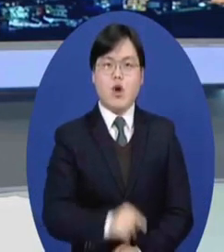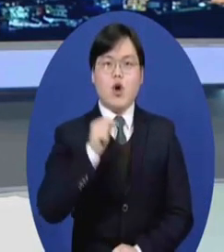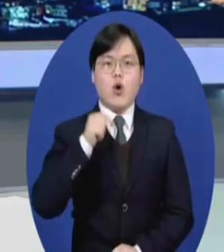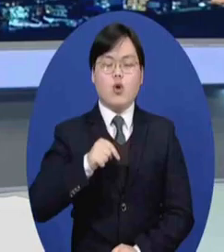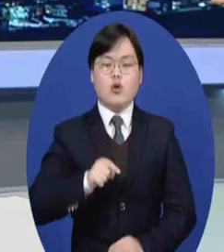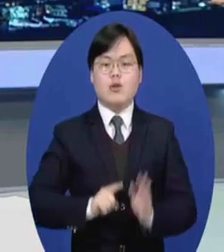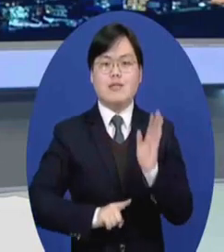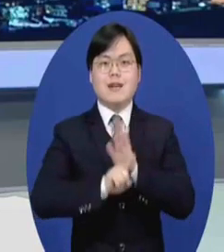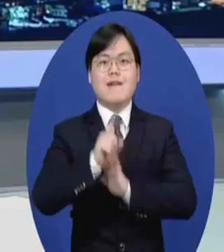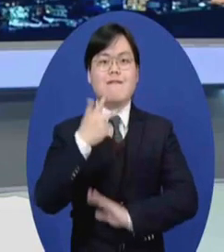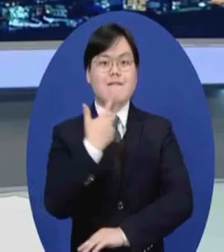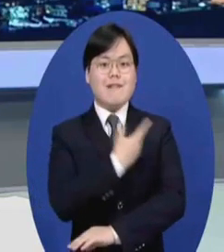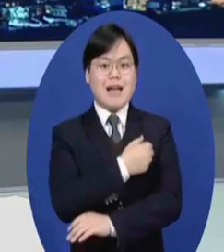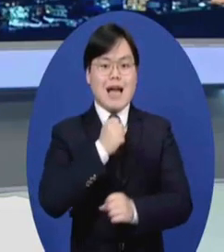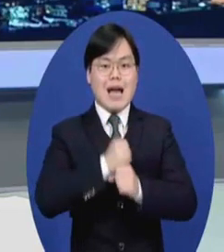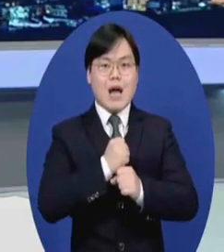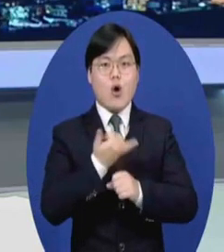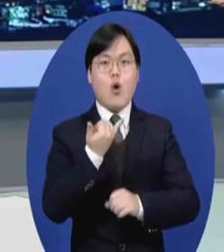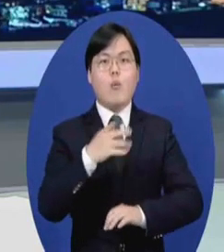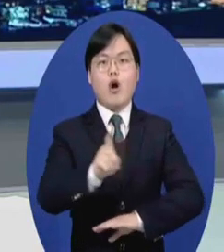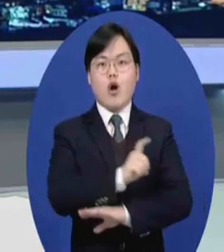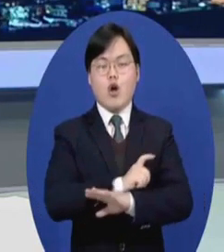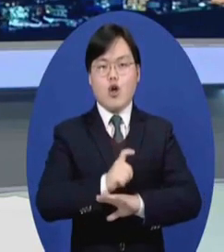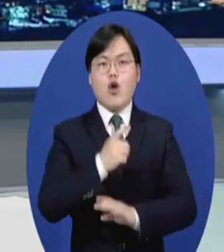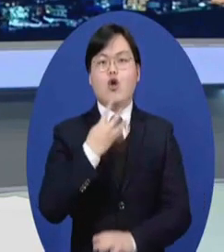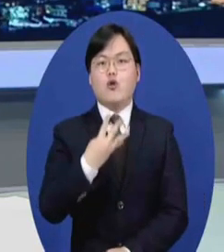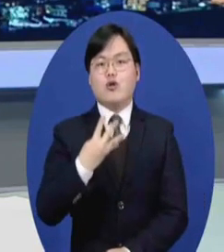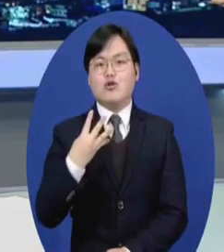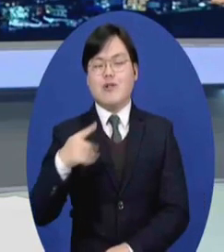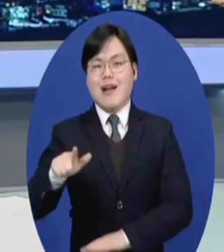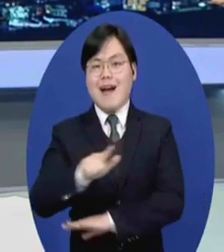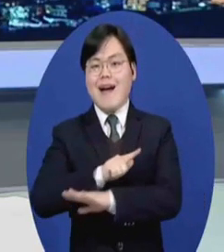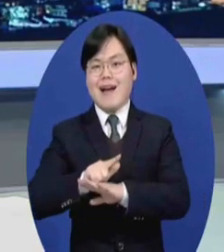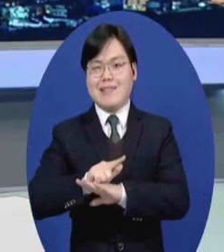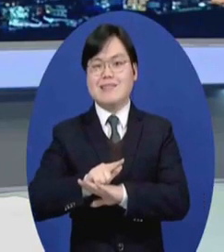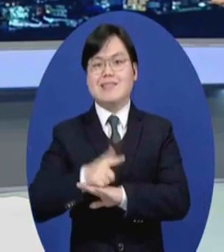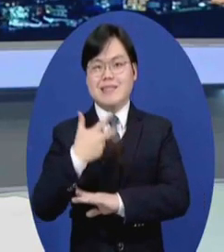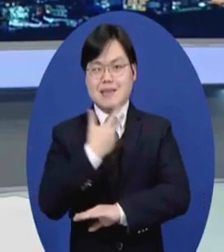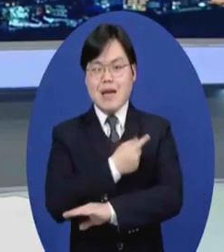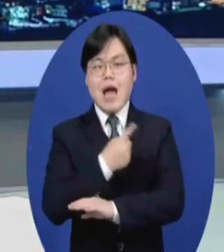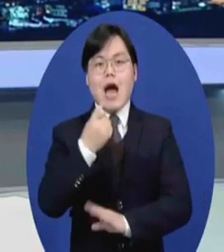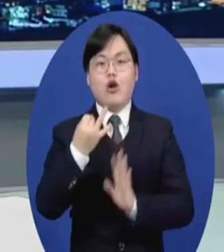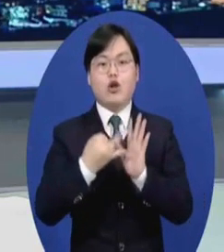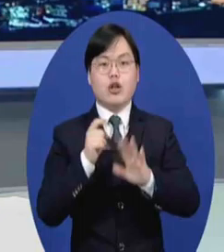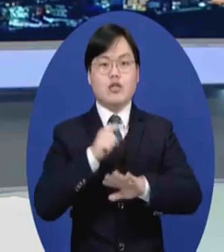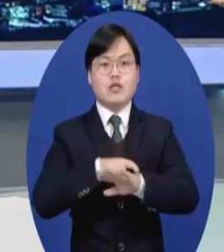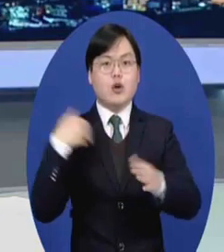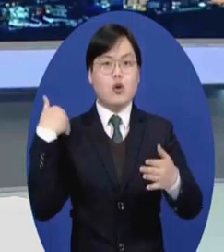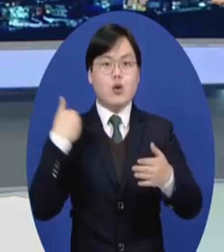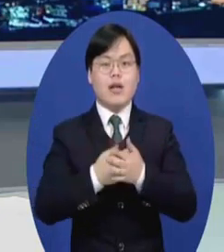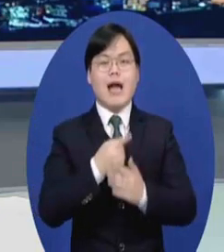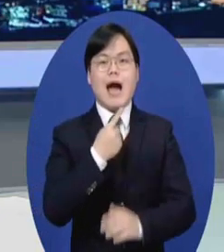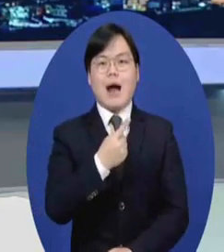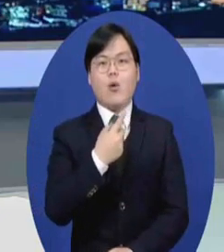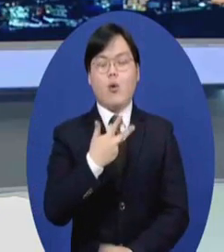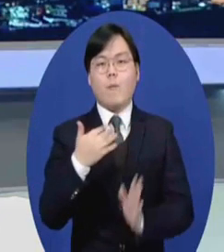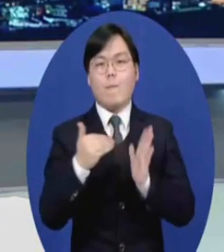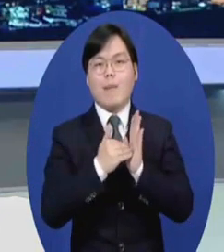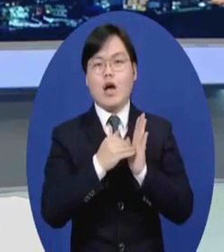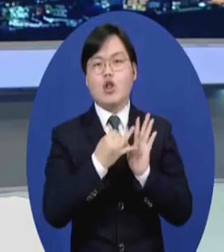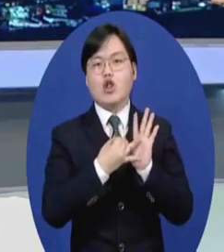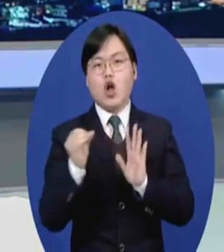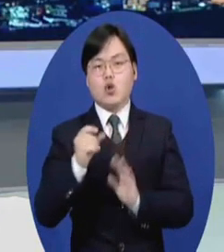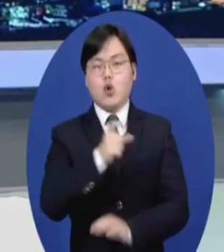За өнөөдрөөс эхлэн вакцинжуулах ажлыг нийслэлд 44 цагаар дамжуулан хийж 17 цагийн байдлаар 13700 хүн хамрагдаад